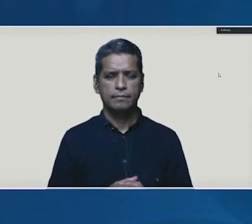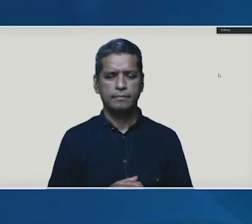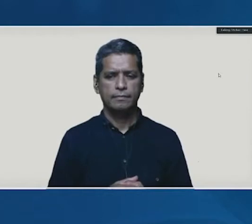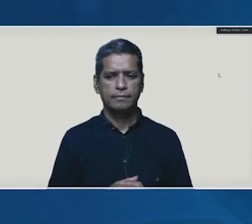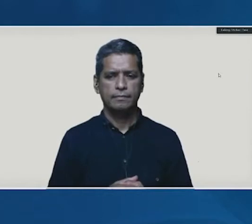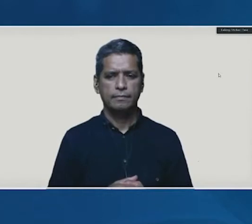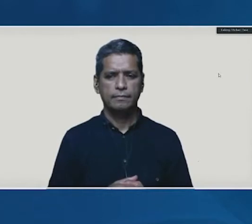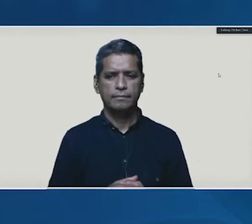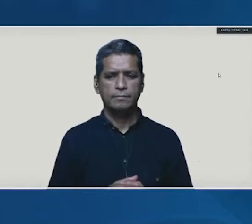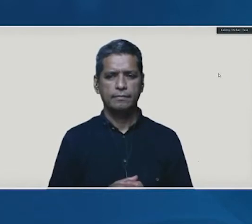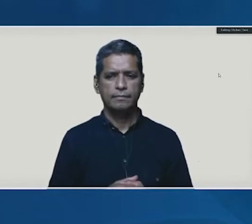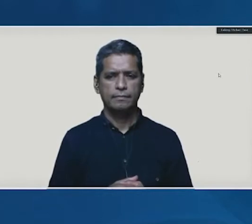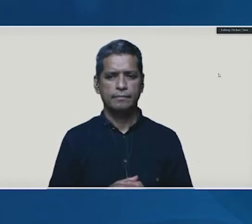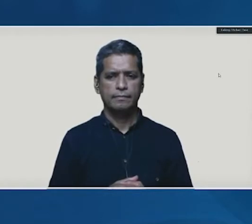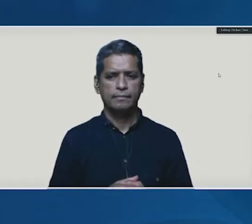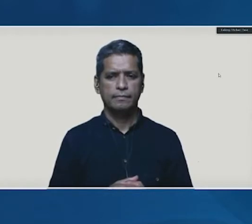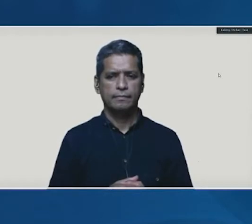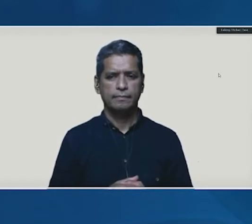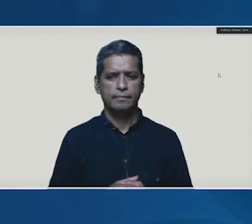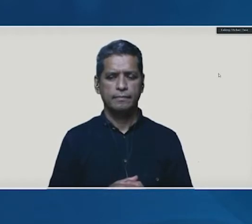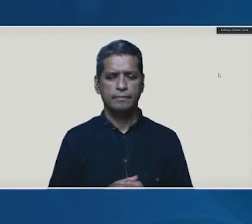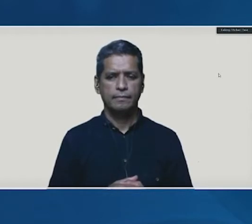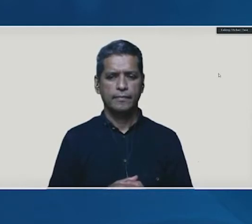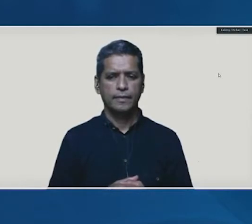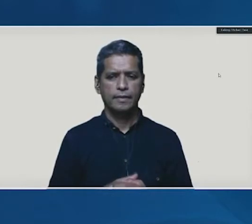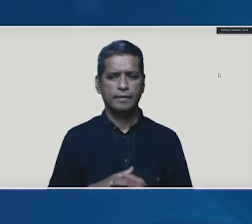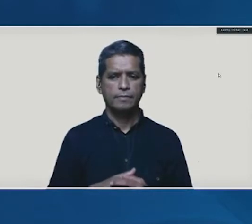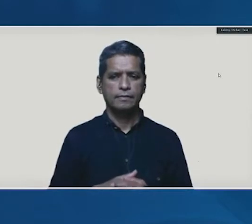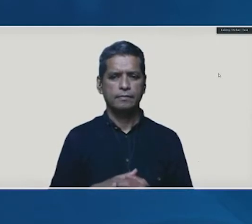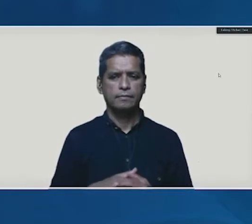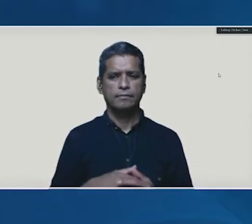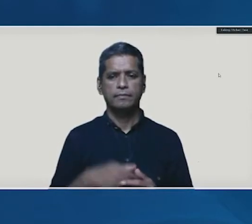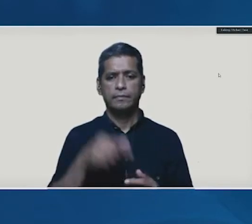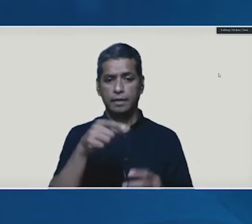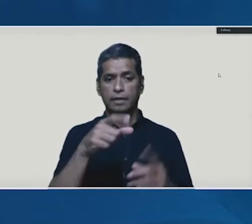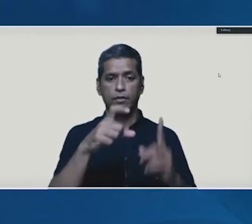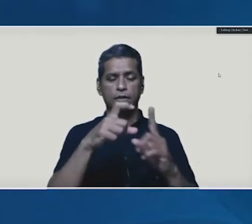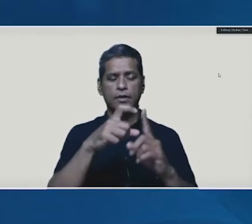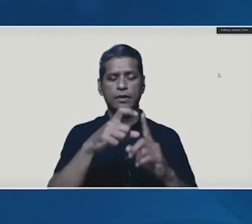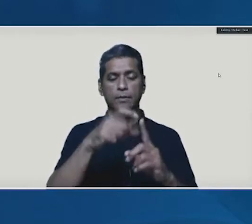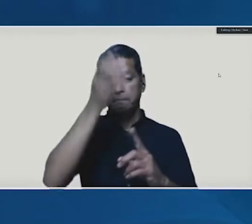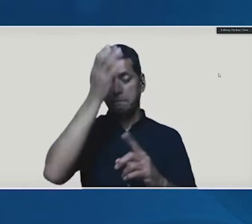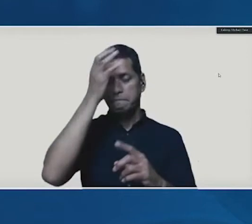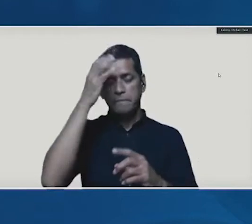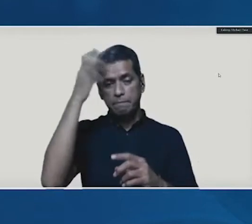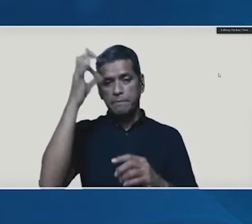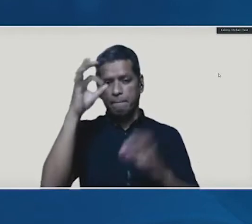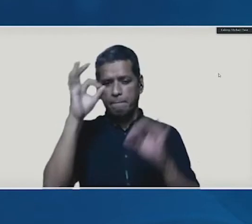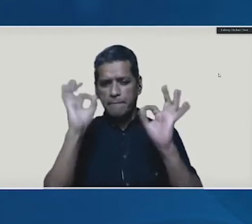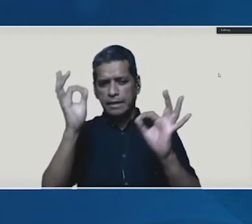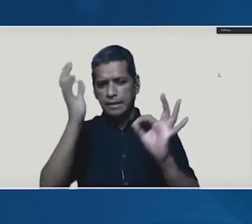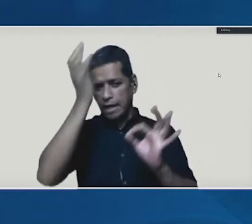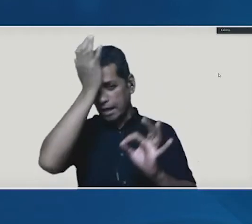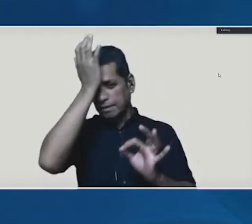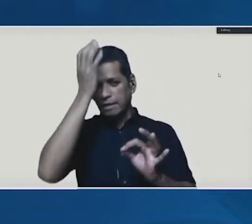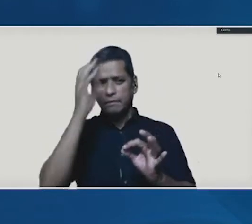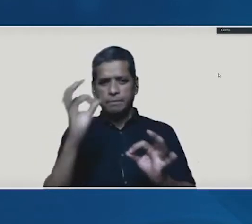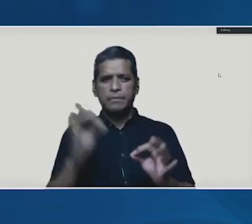dan kemudian Oke dan dikatakan itulah mimpi raja dan inilah artinya